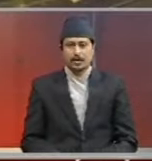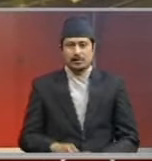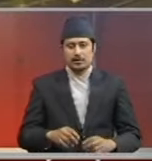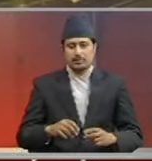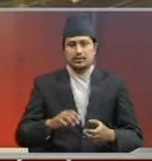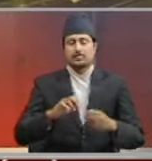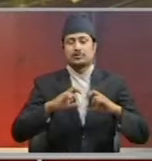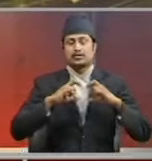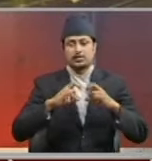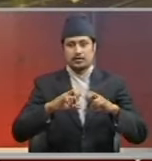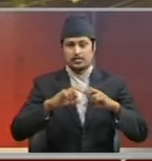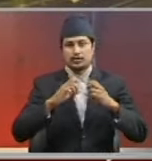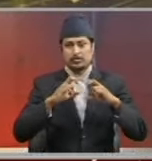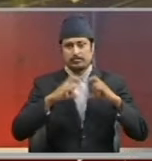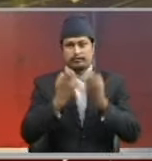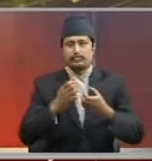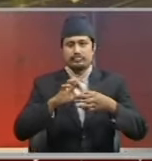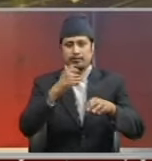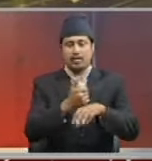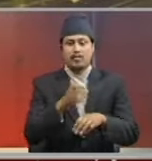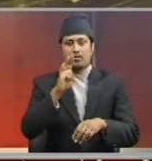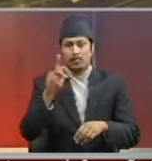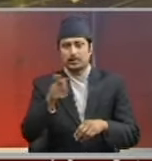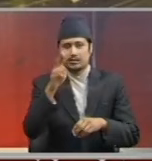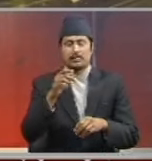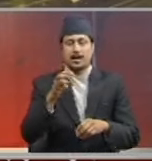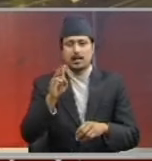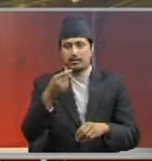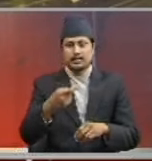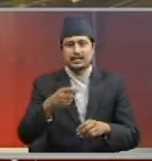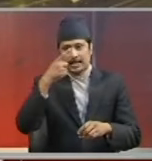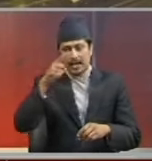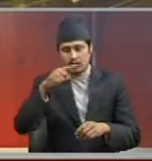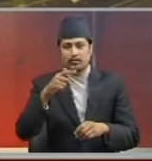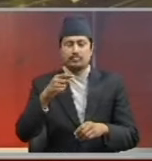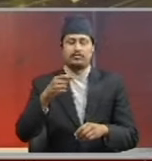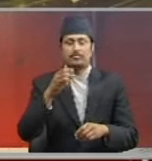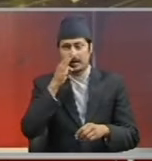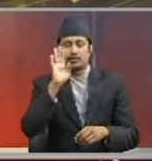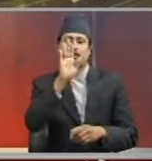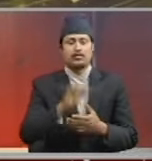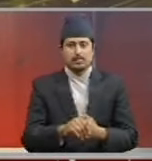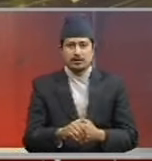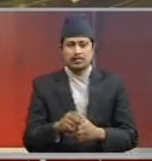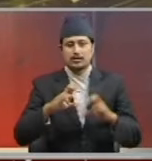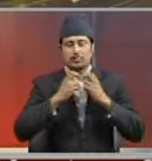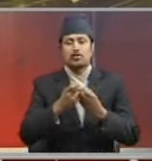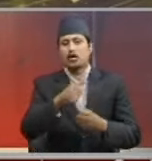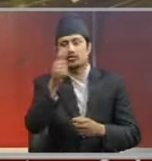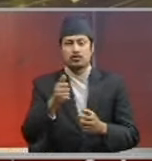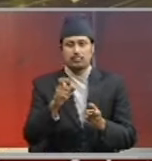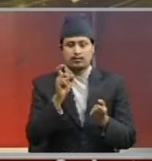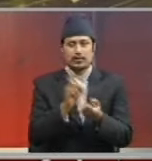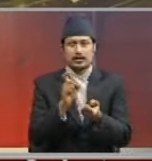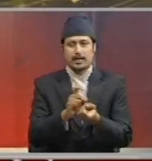सभामुख घरती समेत पति वर्षमान पुनको उपचारका क्रममा थाइल्याण्डको बैङ्ककमा रहेका छन्। संसदको अर्को बैठक